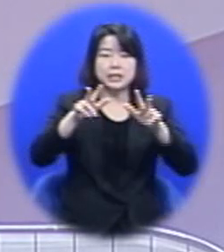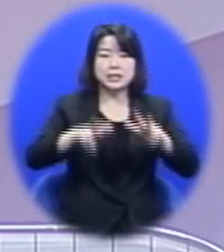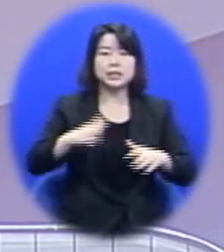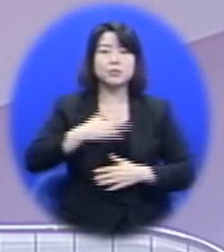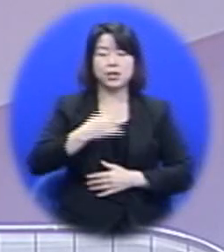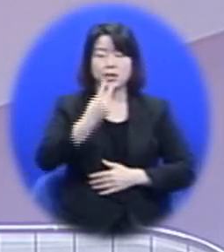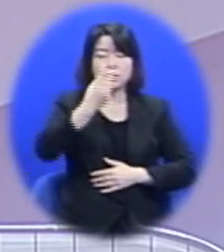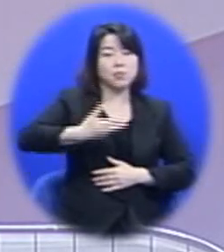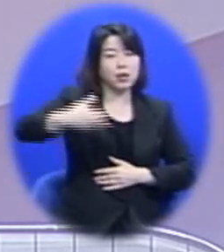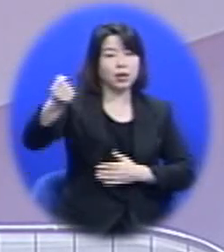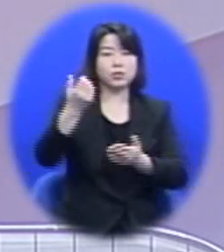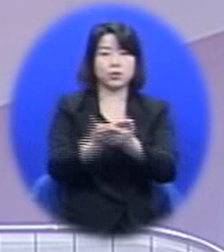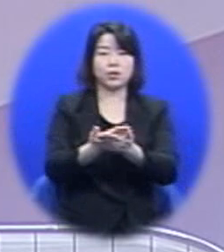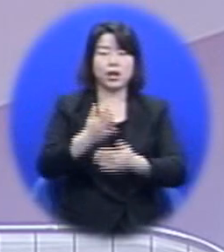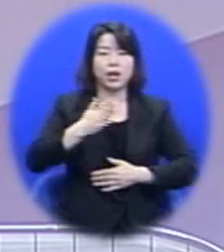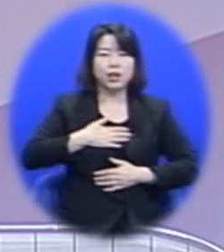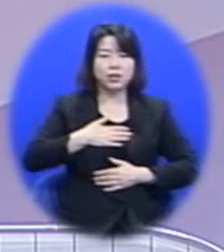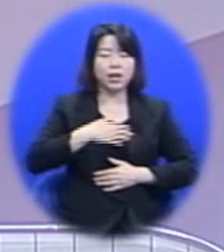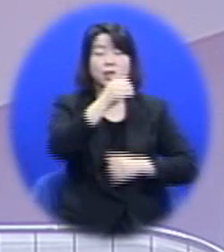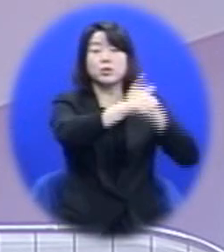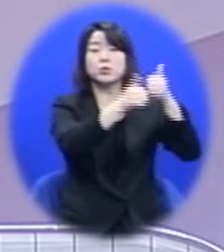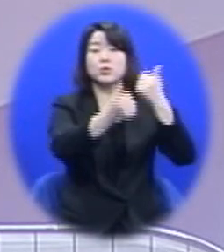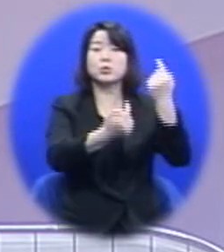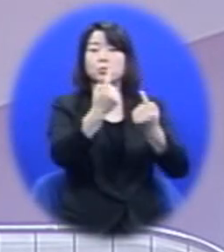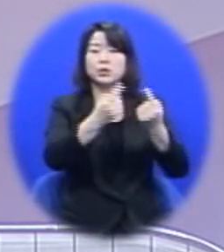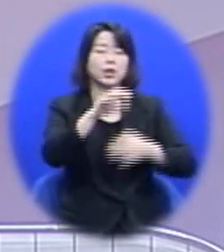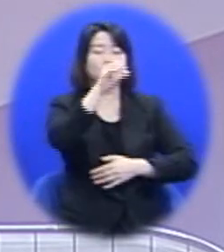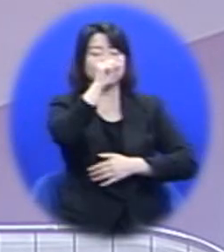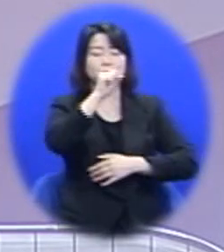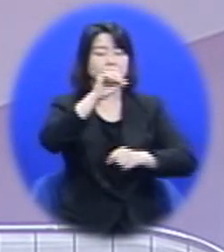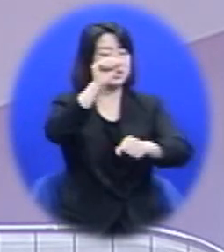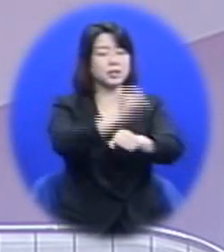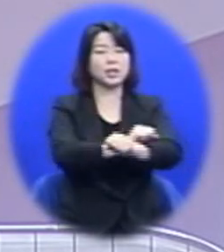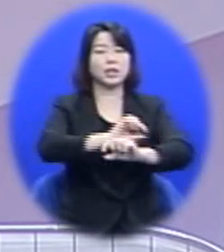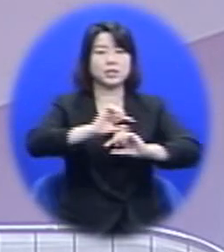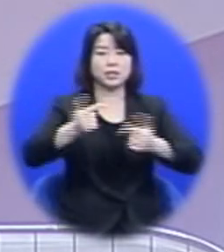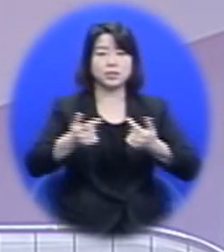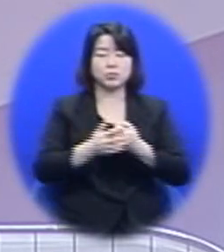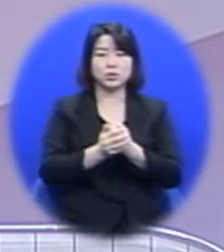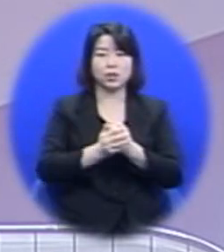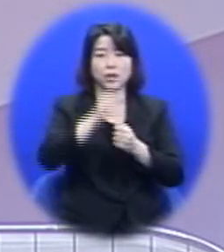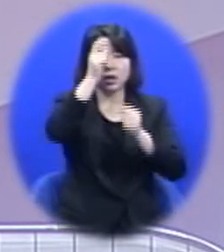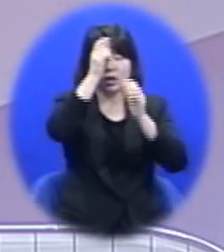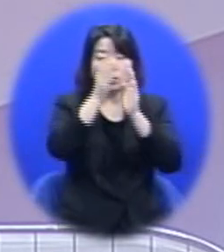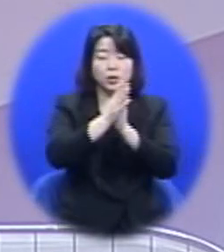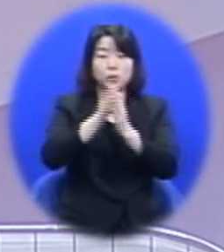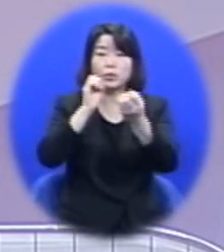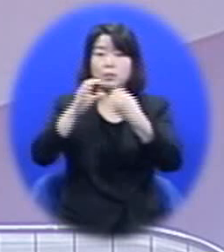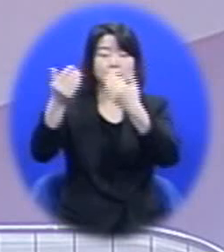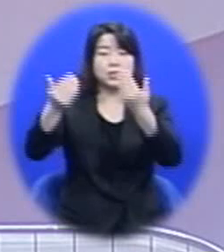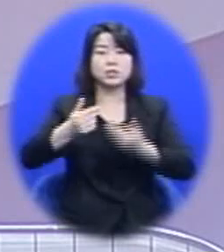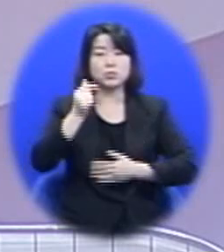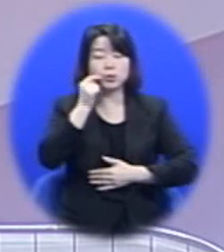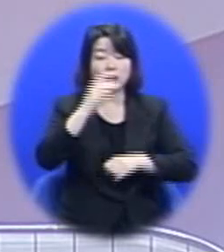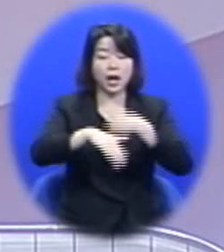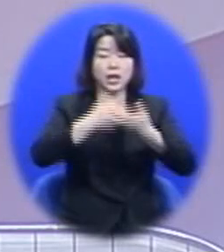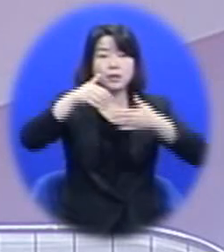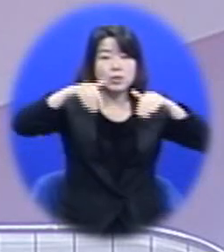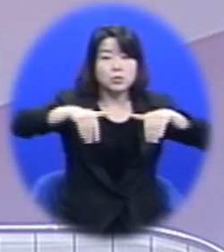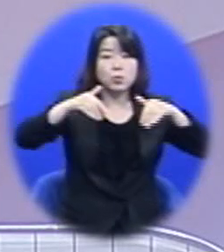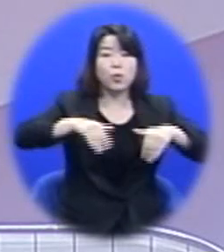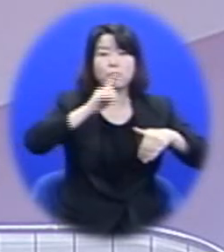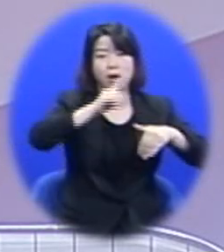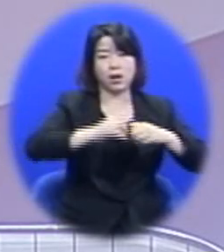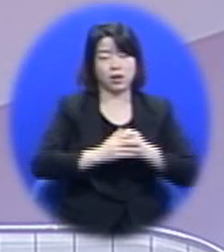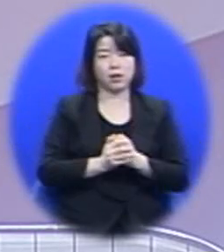취하옵소서. 나는 내 열조보다 낫지 못하나이다. 기도응답 받지 못한 하나님의 종의 이야기잖아요.